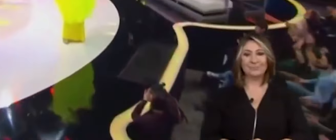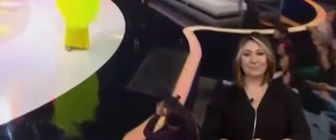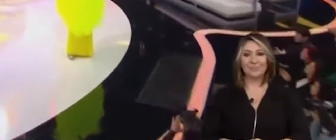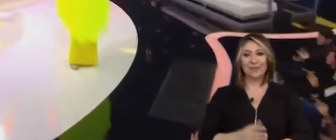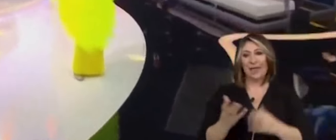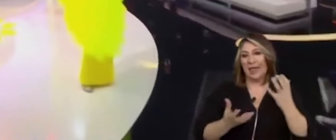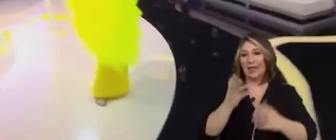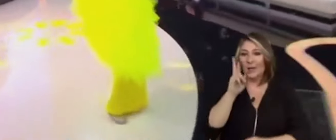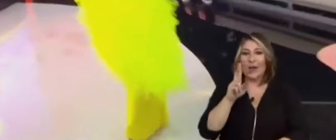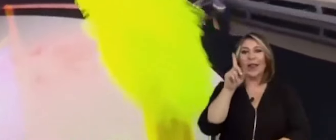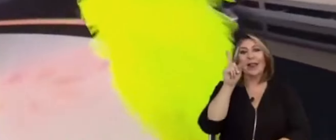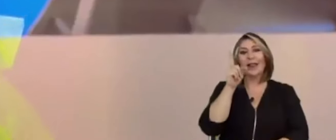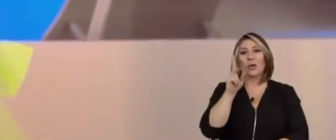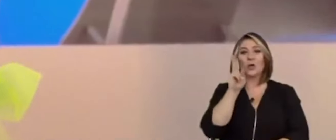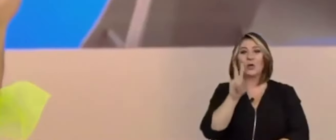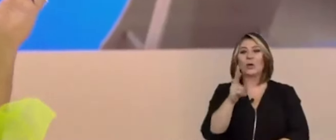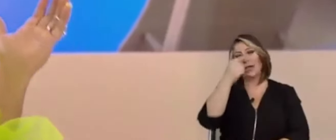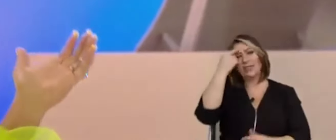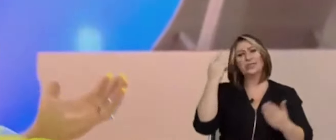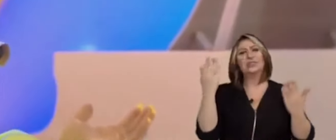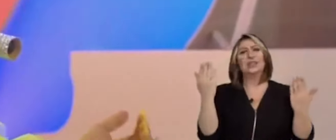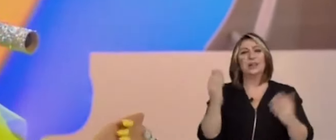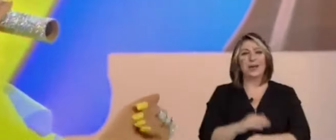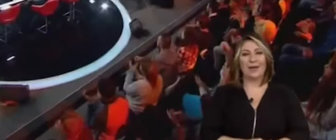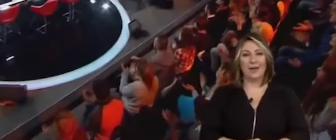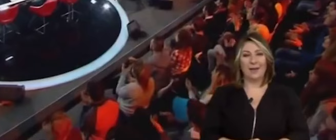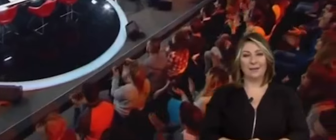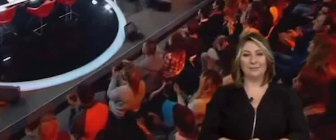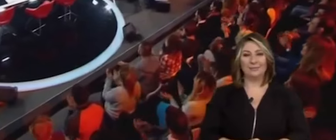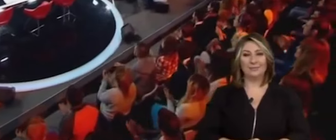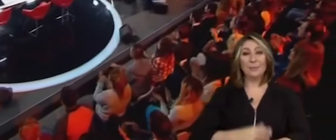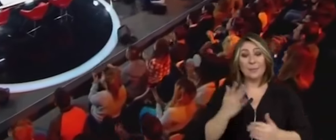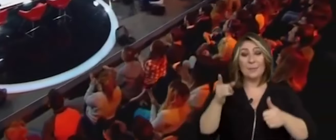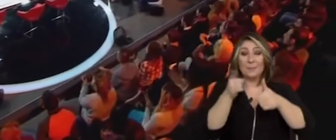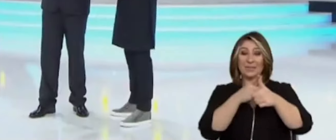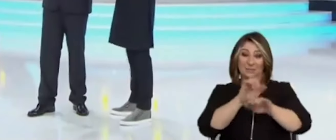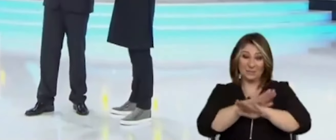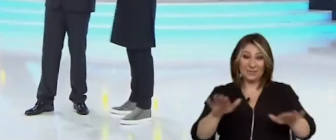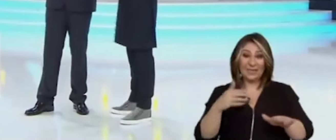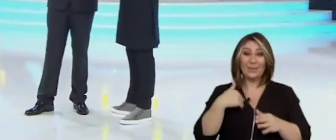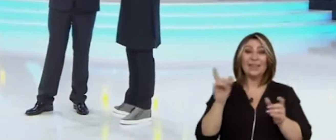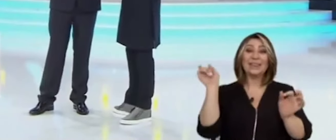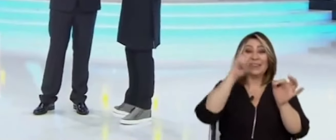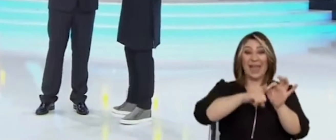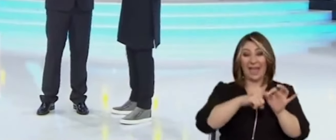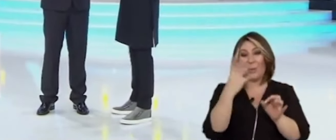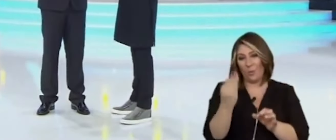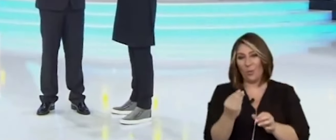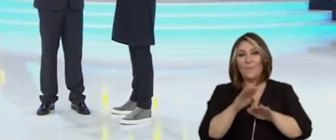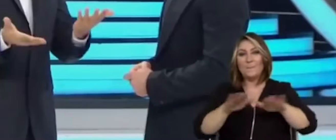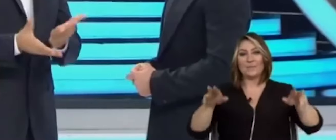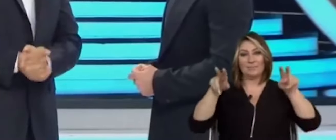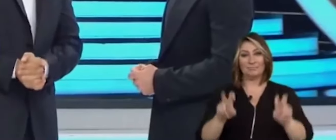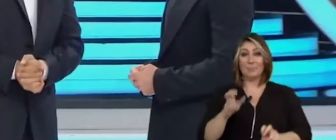Görür Allah Allah, görür inşallah, inşallah. Tabii birinci bitirince tayinim çıktı. Beni masaya gönderdiler.